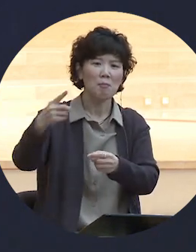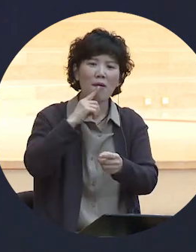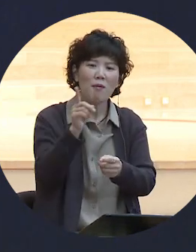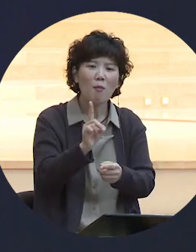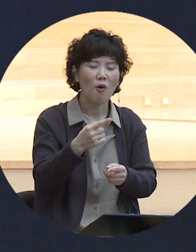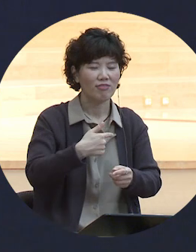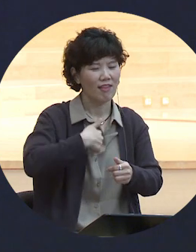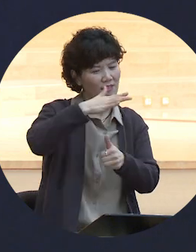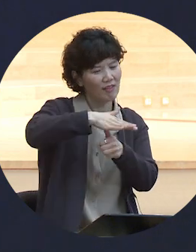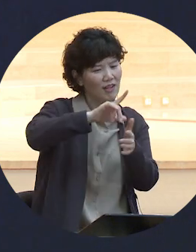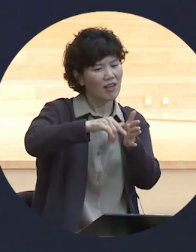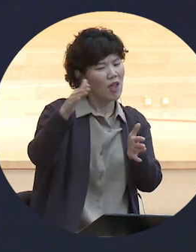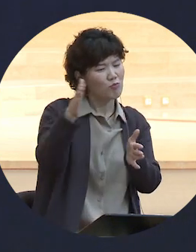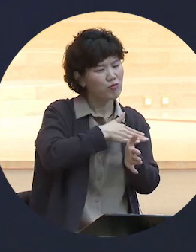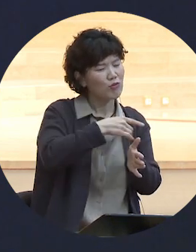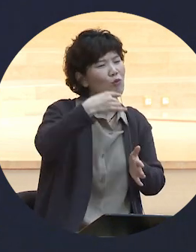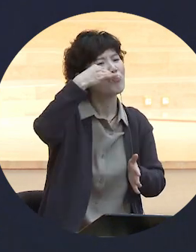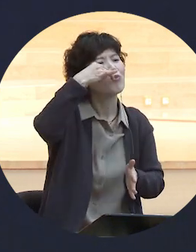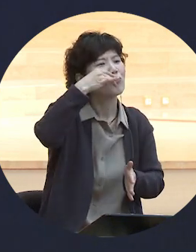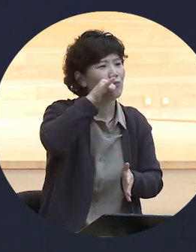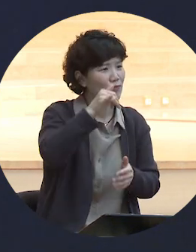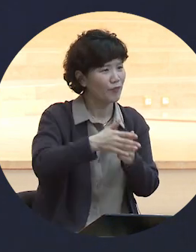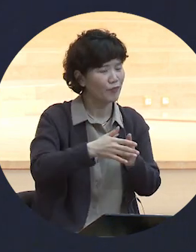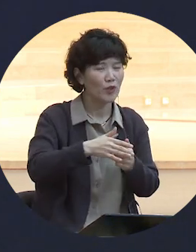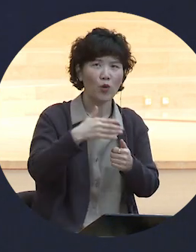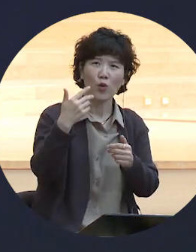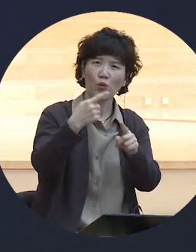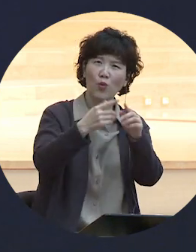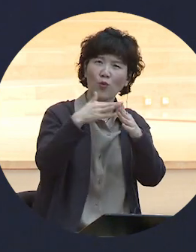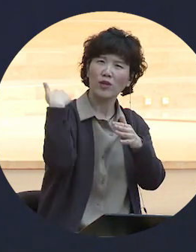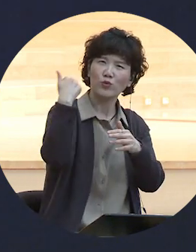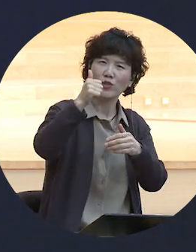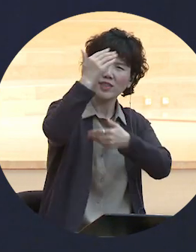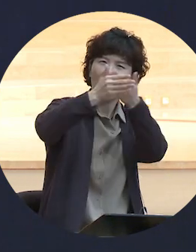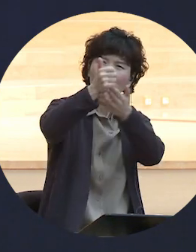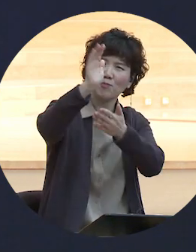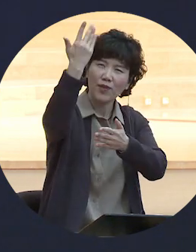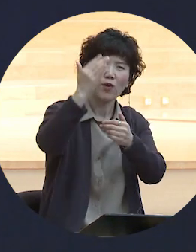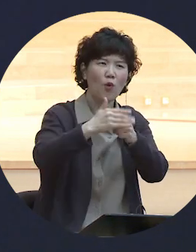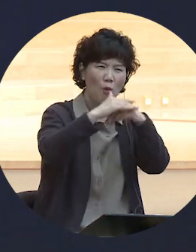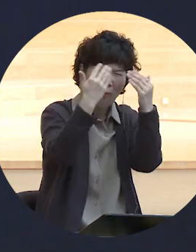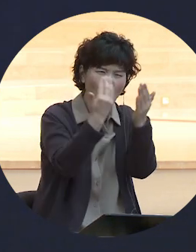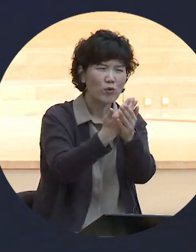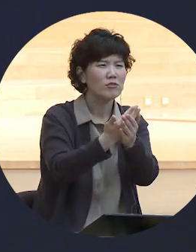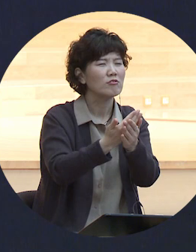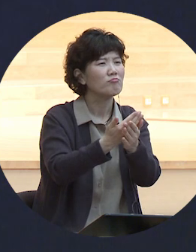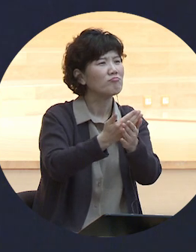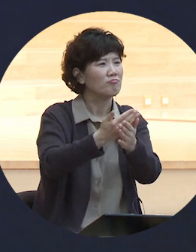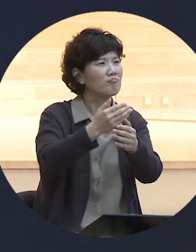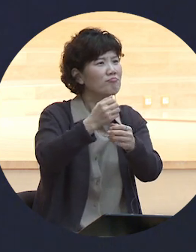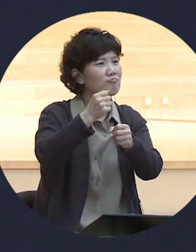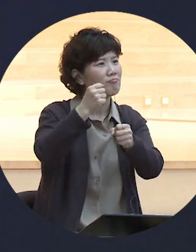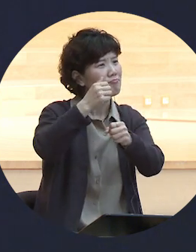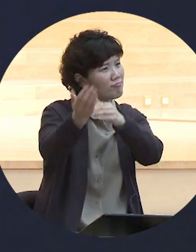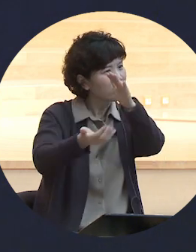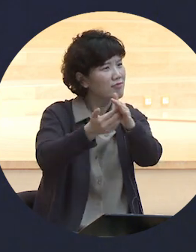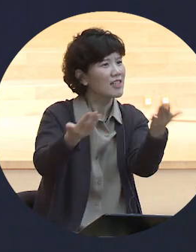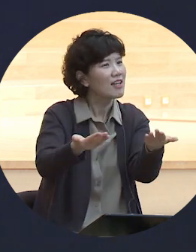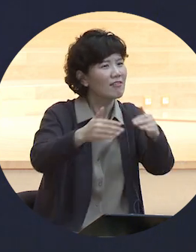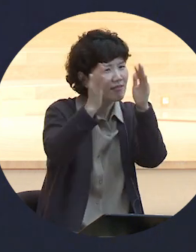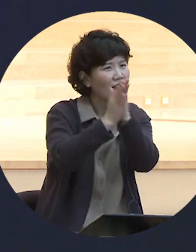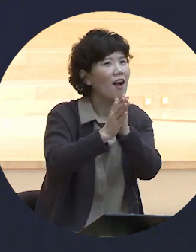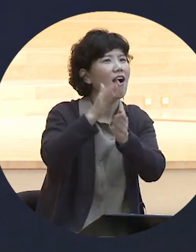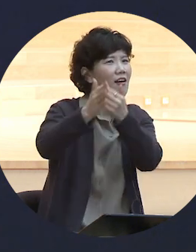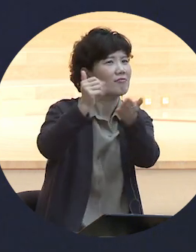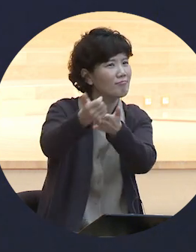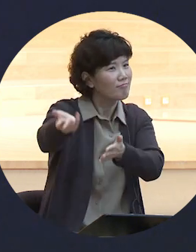궁금했다. 교회의 주인은 하나님이시고 이루어지는 모든 일도 하나님이 하셨고 모든